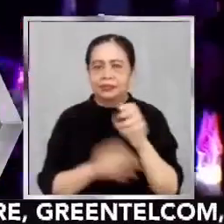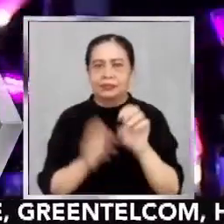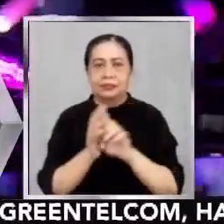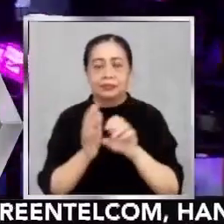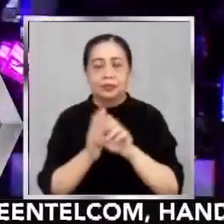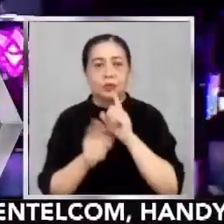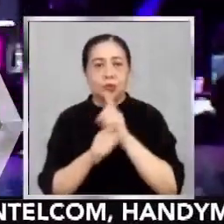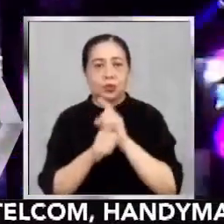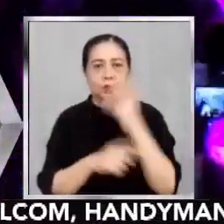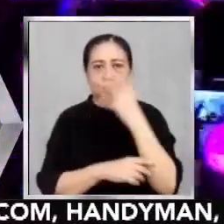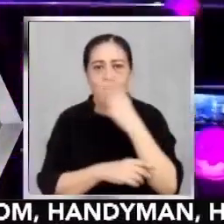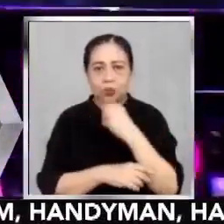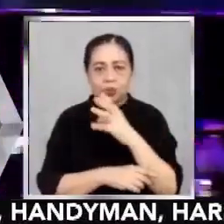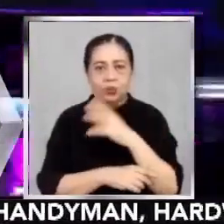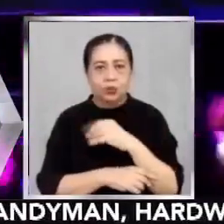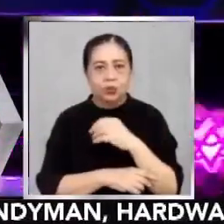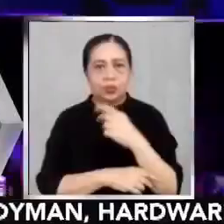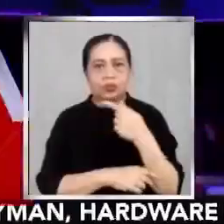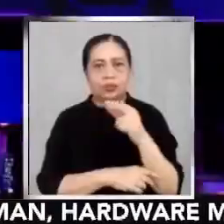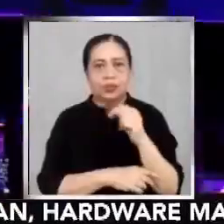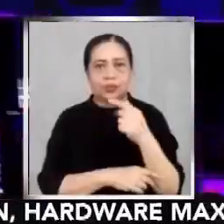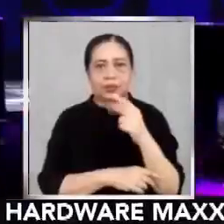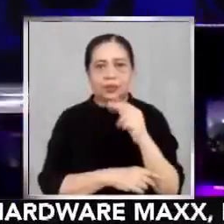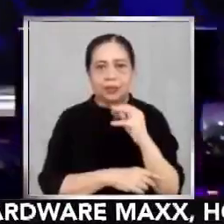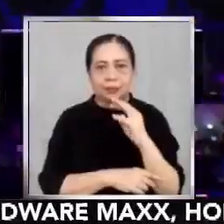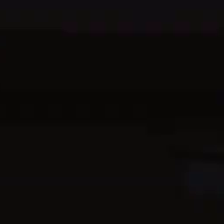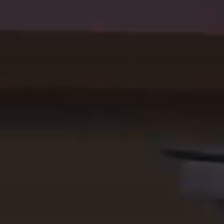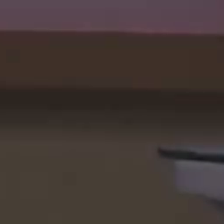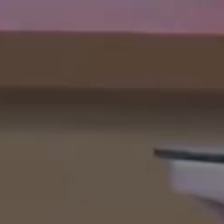Beauty at Gangnam Beauty.